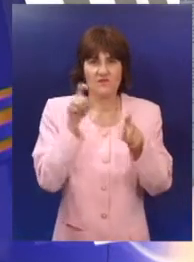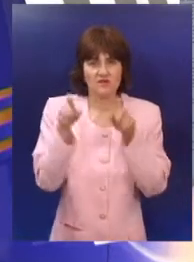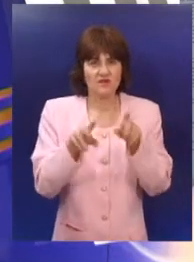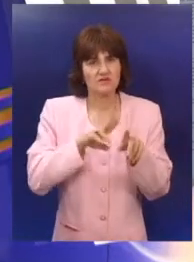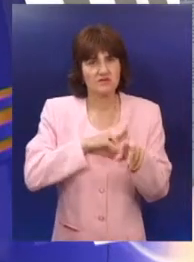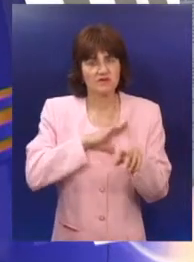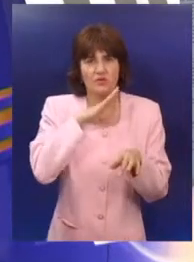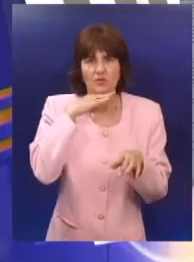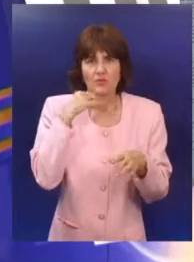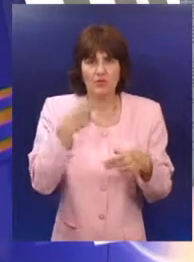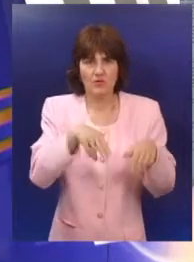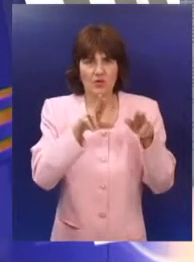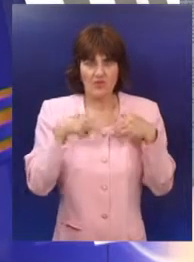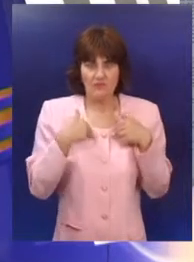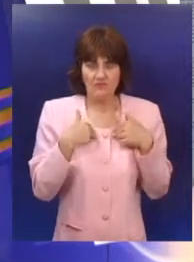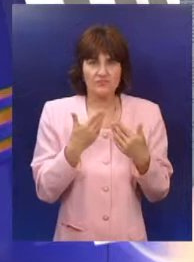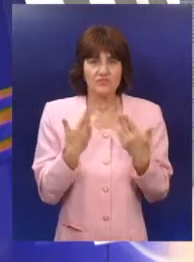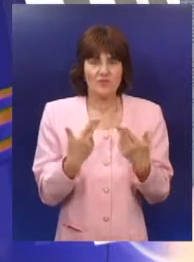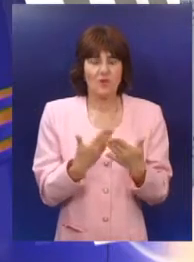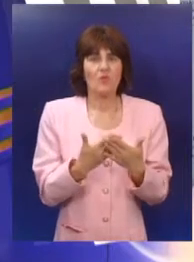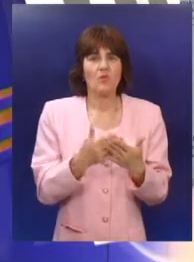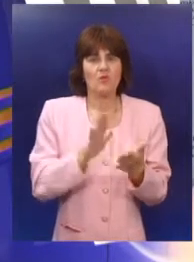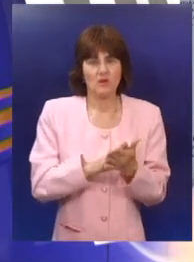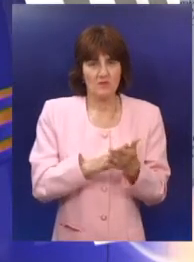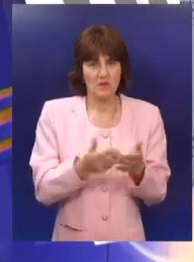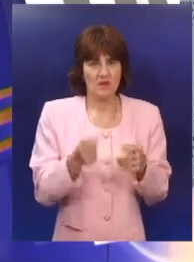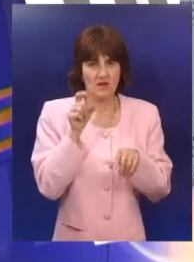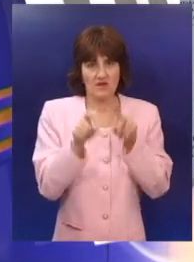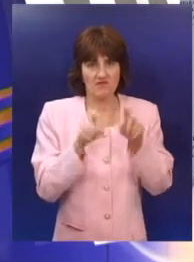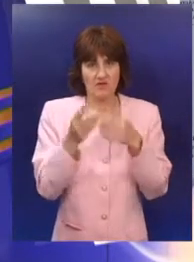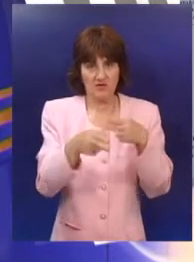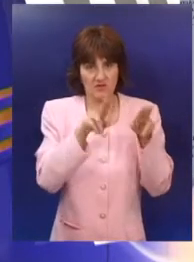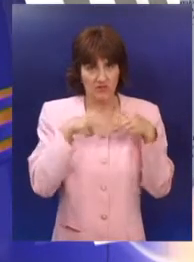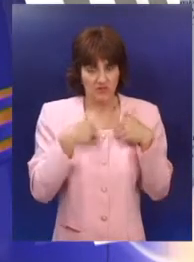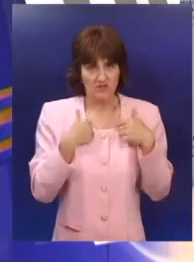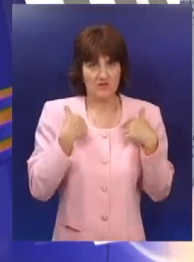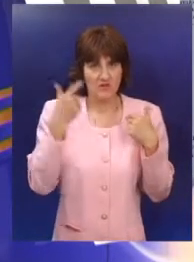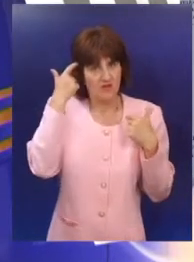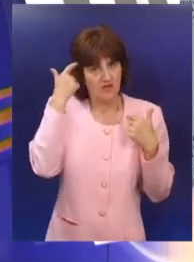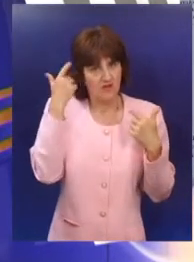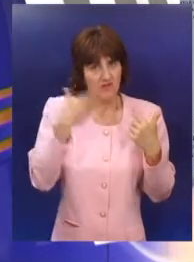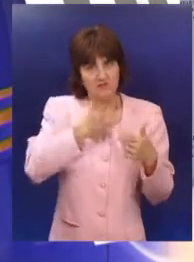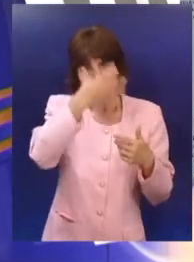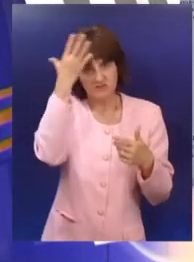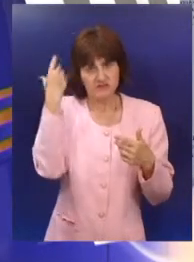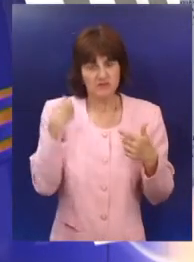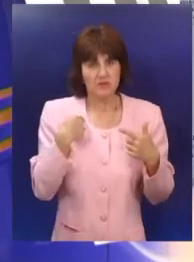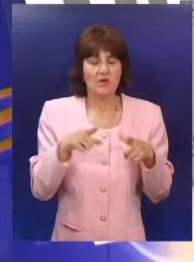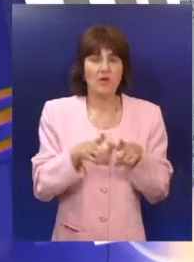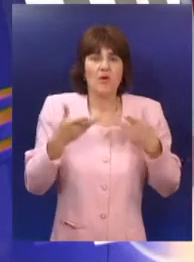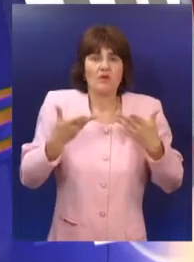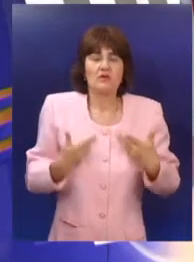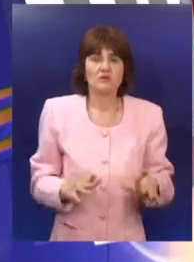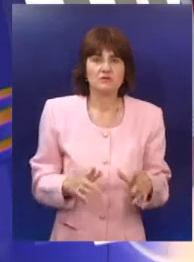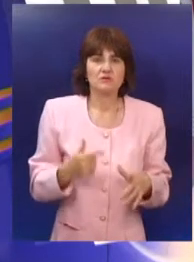je nekom od bakterija koja se prenosi na čoveka, a jedna od najčešćih je bakterija koja izaziva lajmsku bolest. Ispoljava se